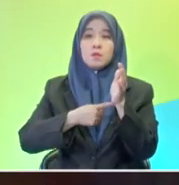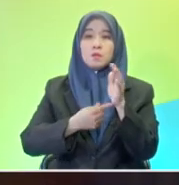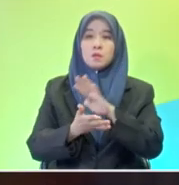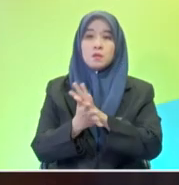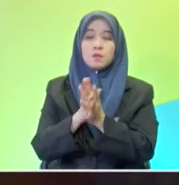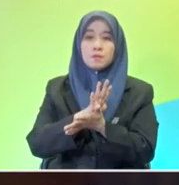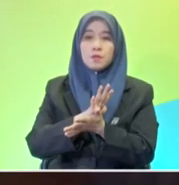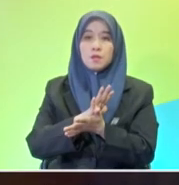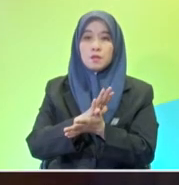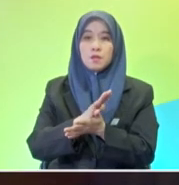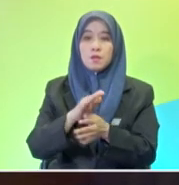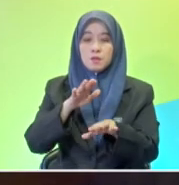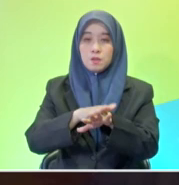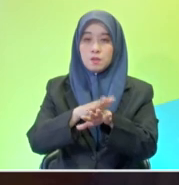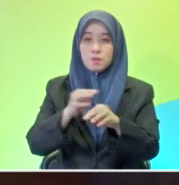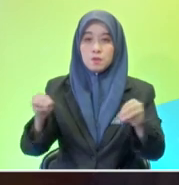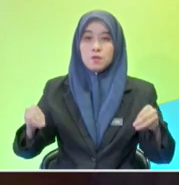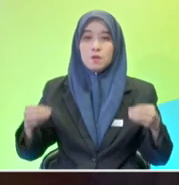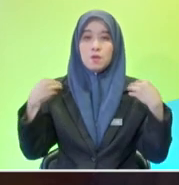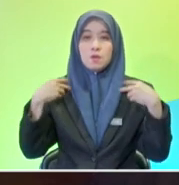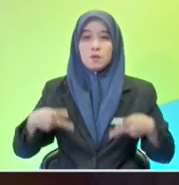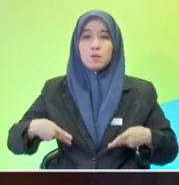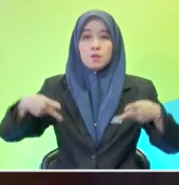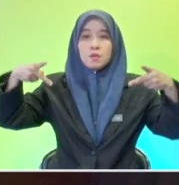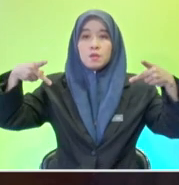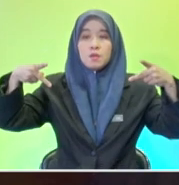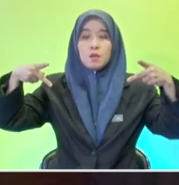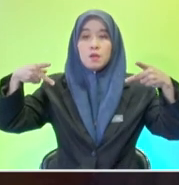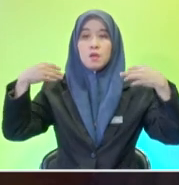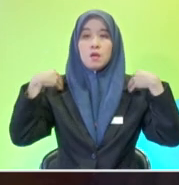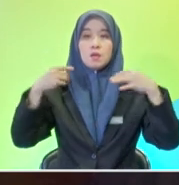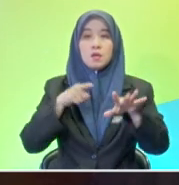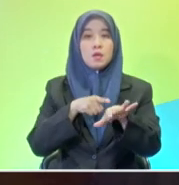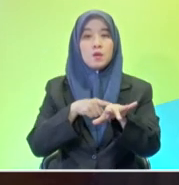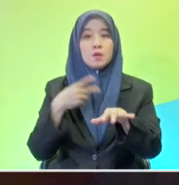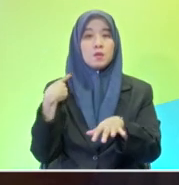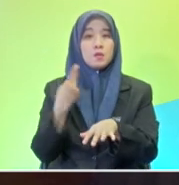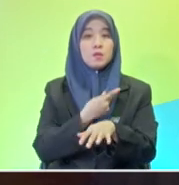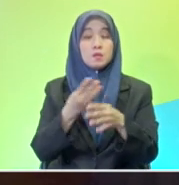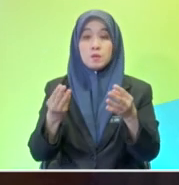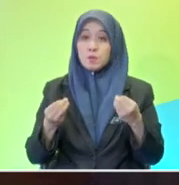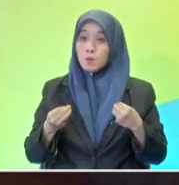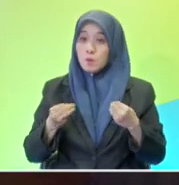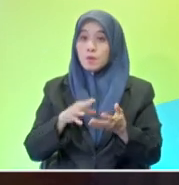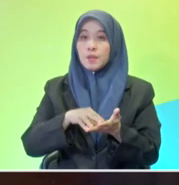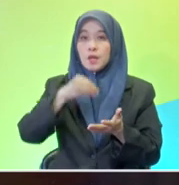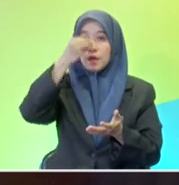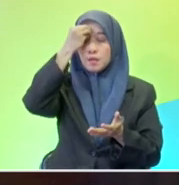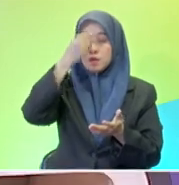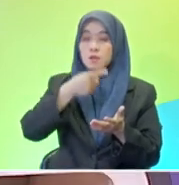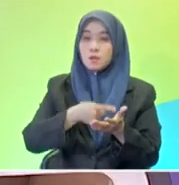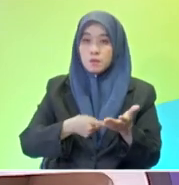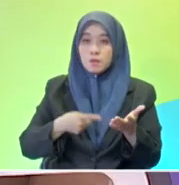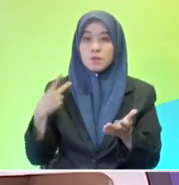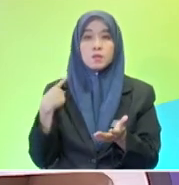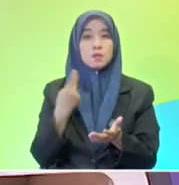nampak atas meja Kati ada Pasu ada daun Cikgu kita nak belajar apa sekarang Cikgu ya Kris okey Kris hari ini kita akan